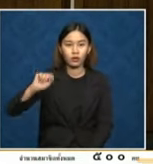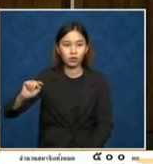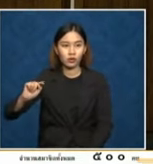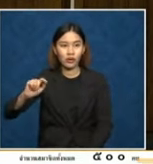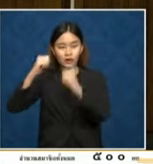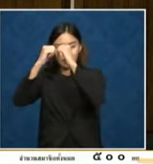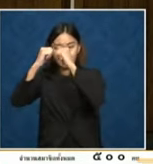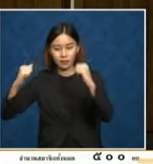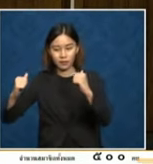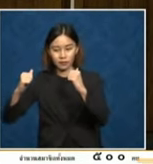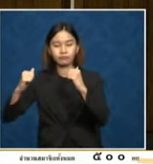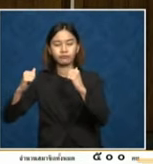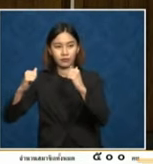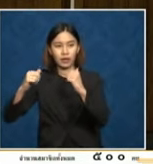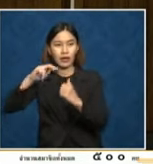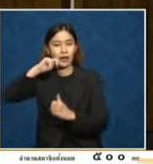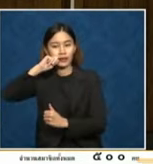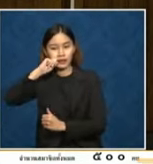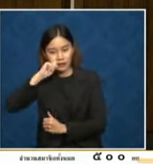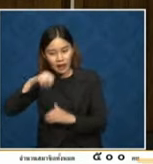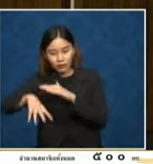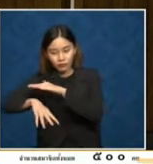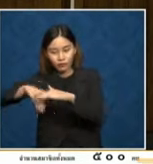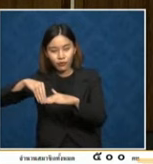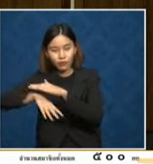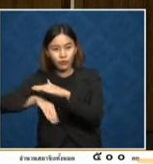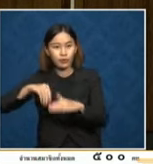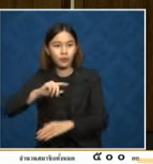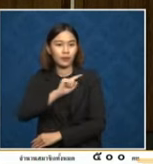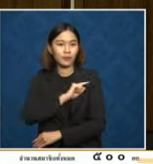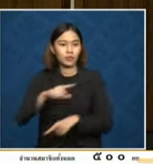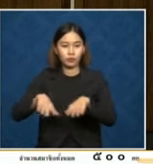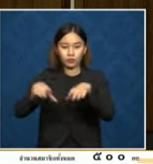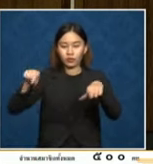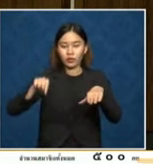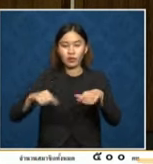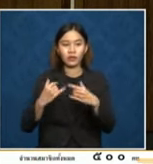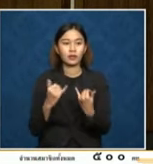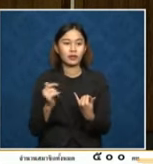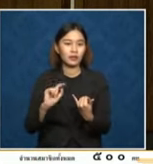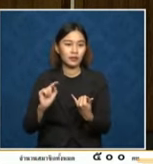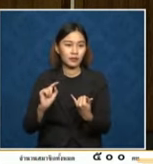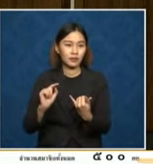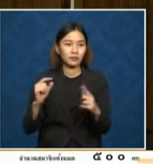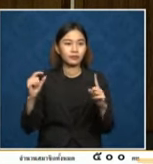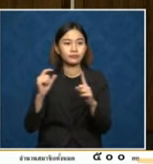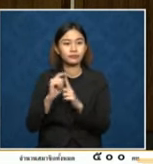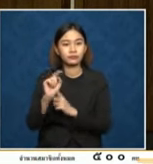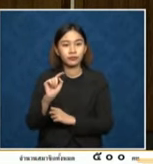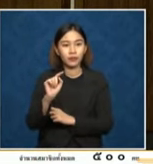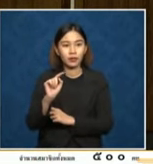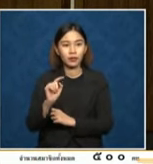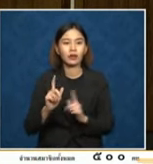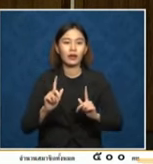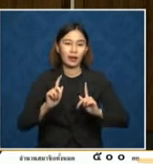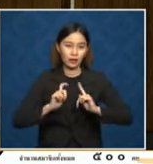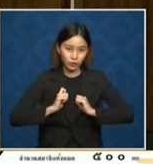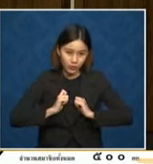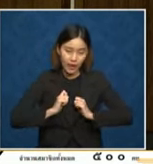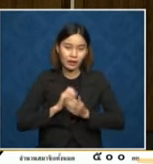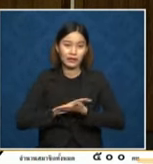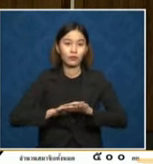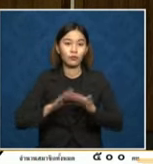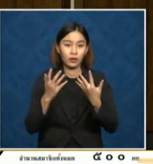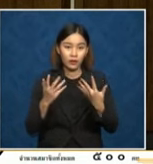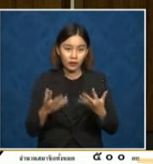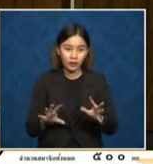ของสำนักงานทรัพยากรน้ำบาดาลที่รับผิดชอบในเขตพื้นที่นะครับเขาใช้คำว่าอนุญาตมาแล้วนะ